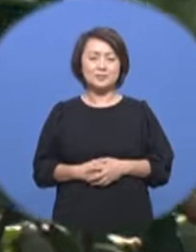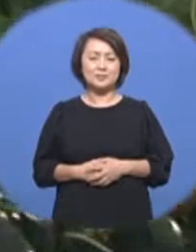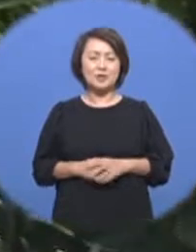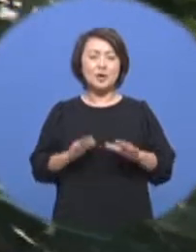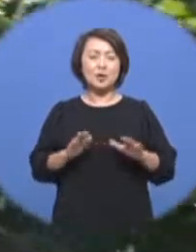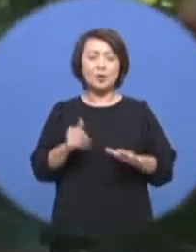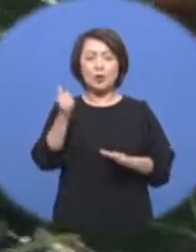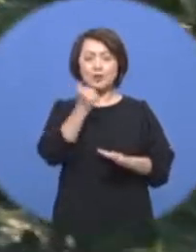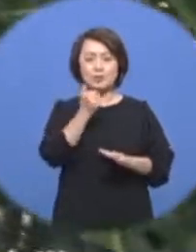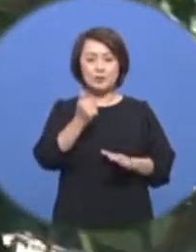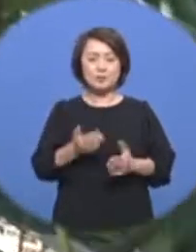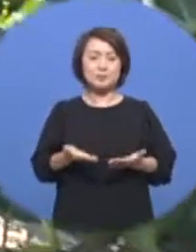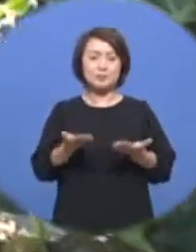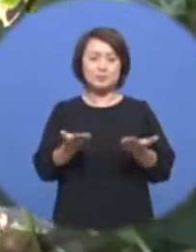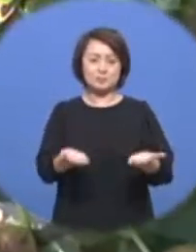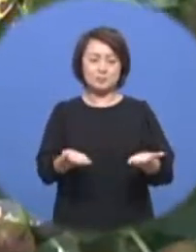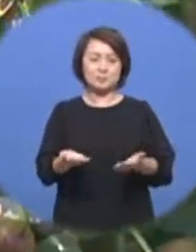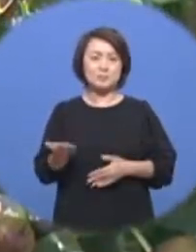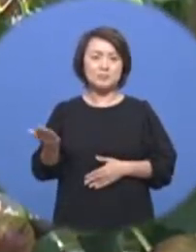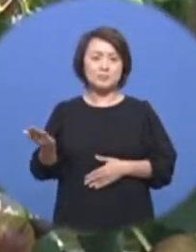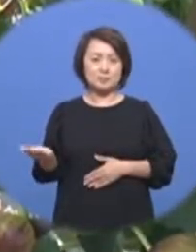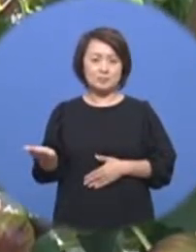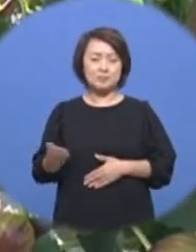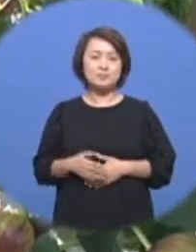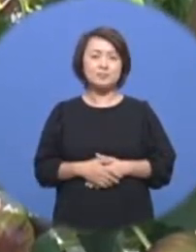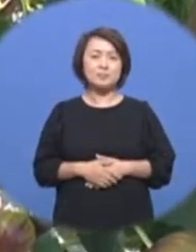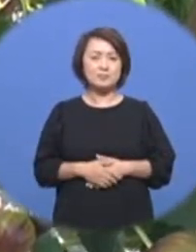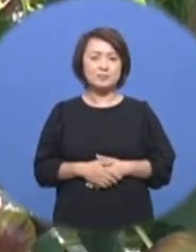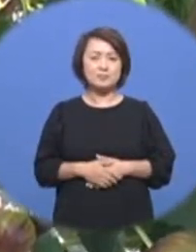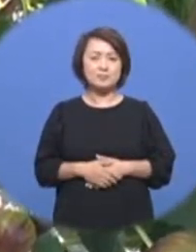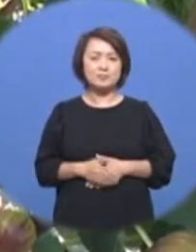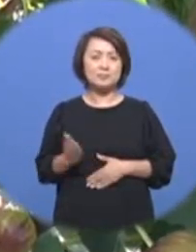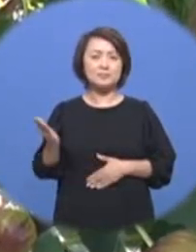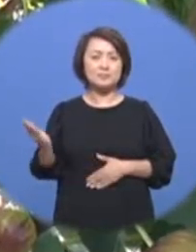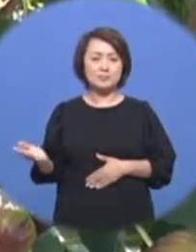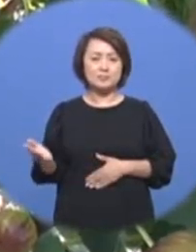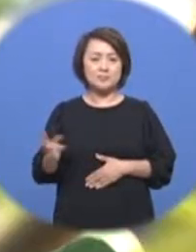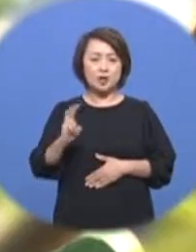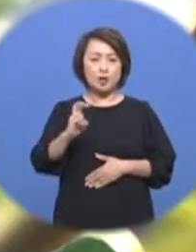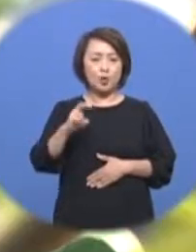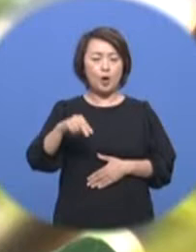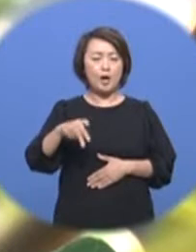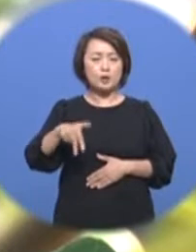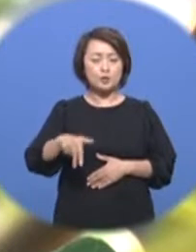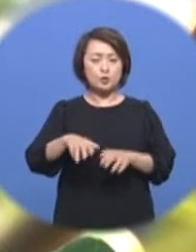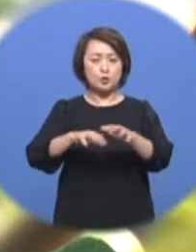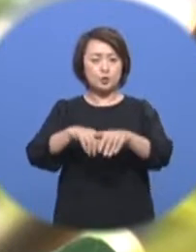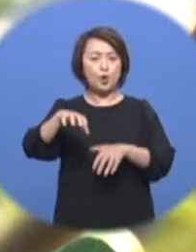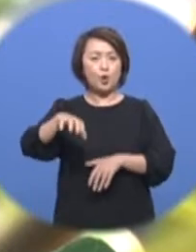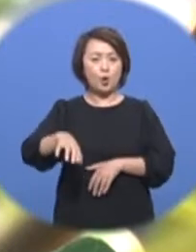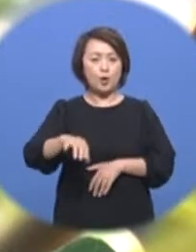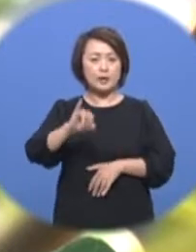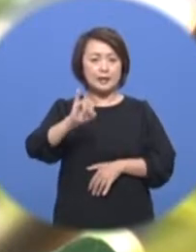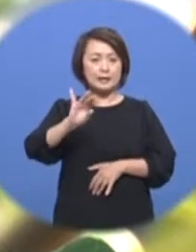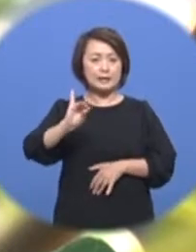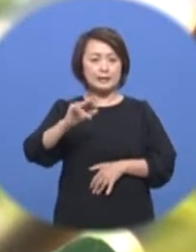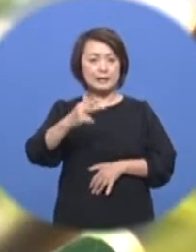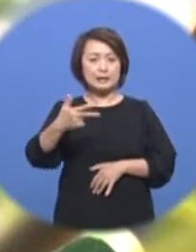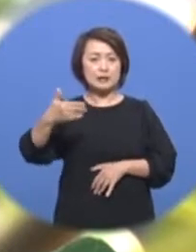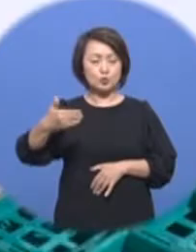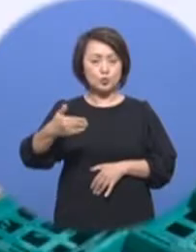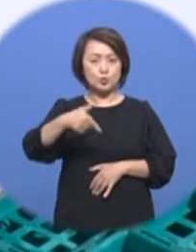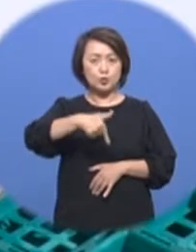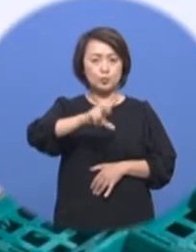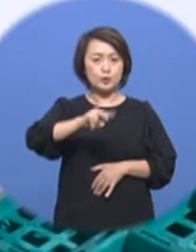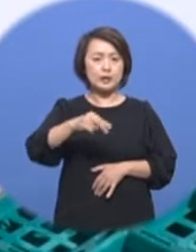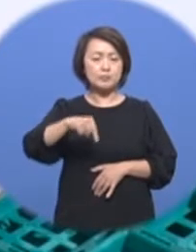今回紹介するプレミア和歌山推奨品はこちら、ロハス農園のイチジクプリンセスです。